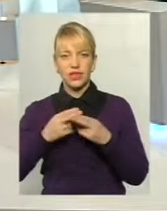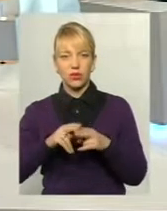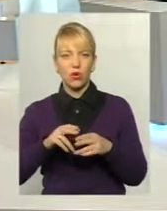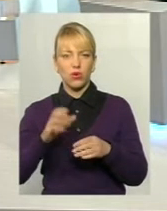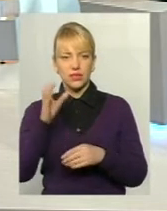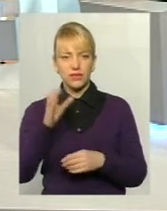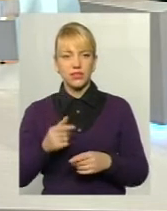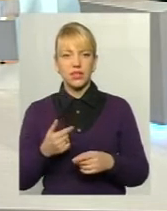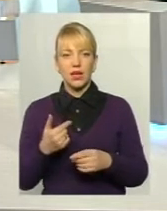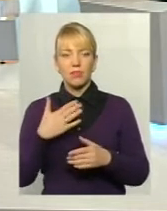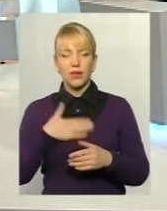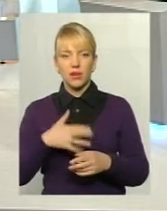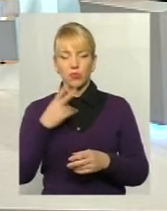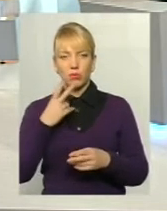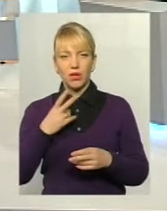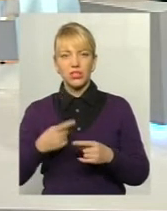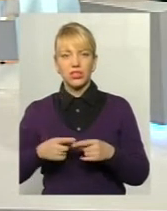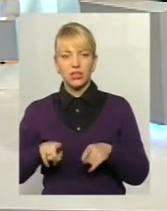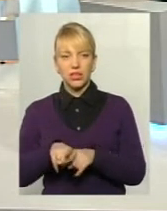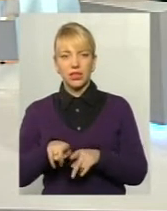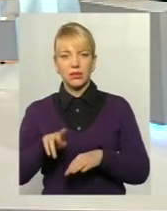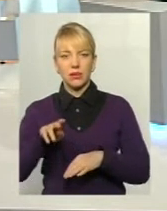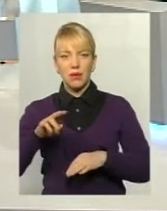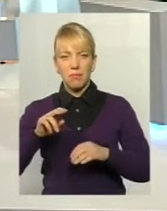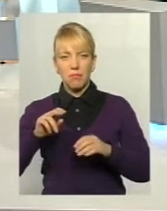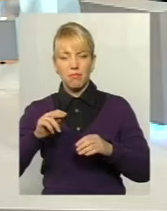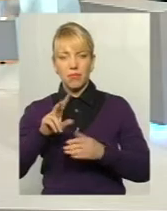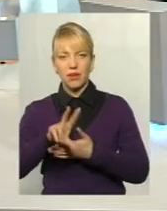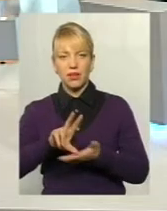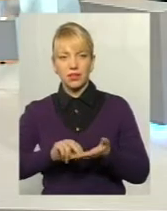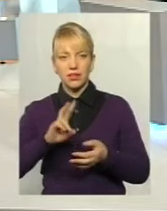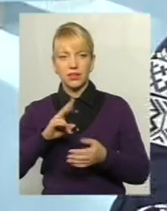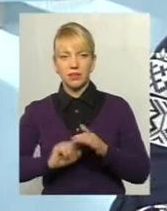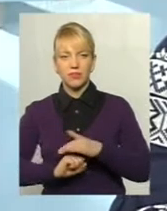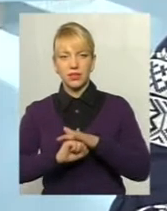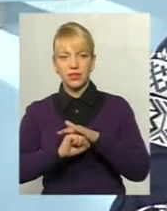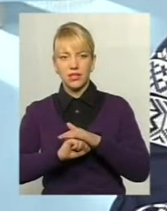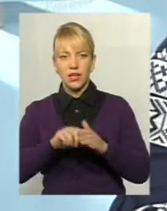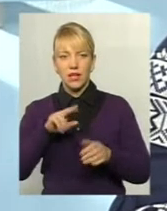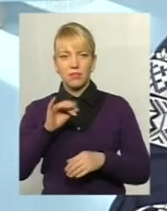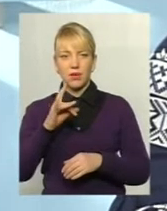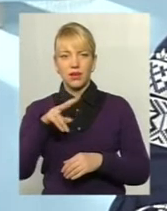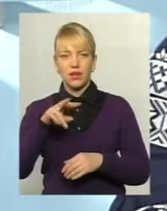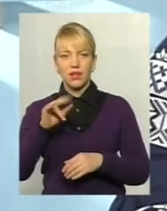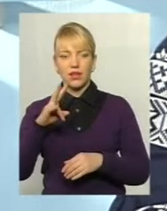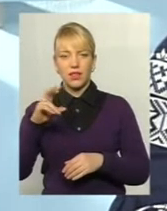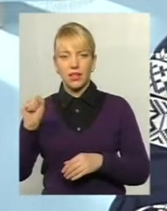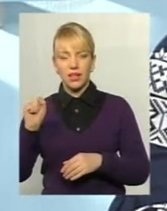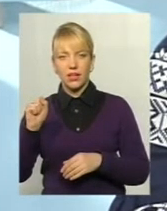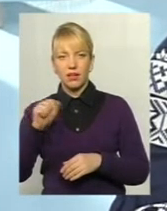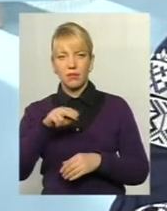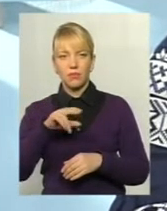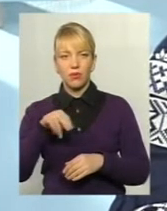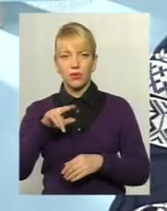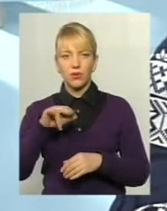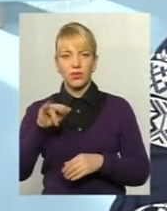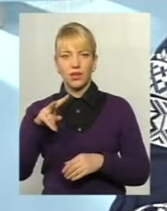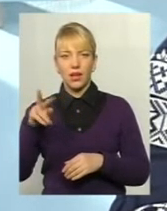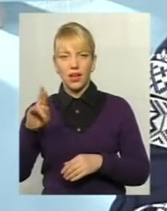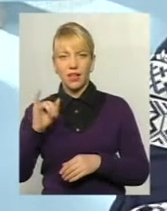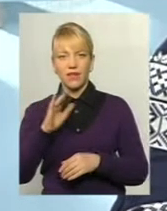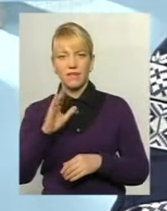Дуже приємно бачити такий приклад на базі перлини Поділля Сергія Іващука. Насправді